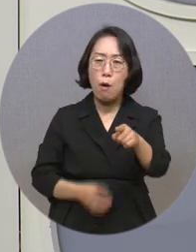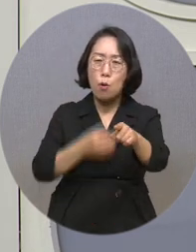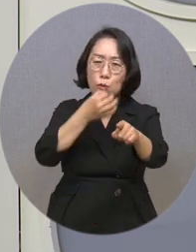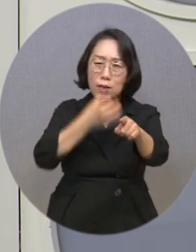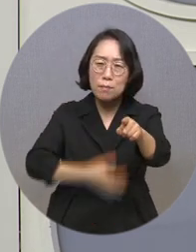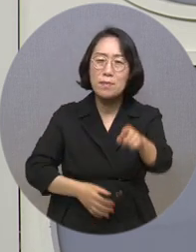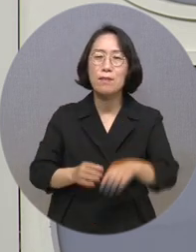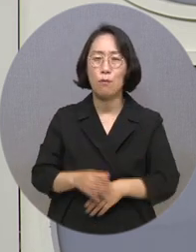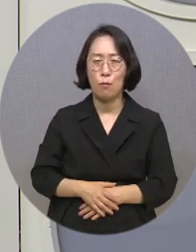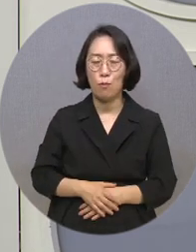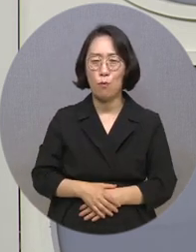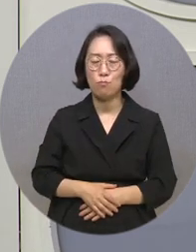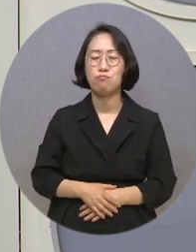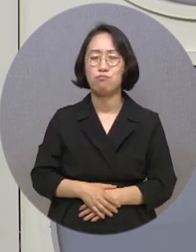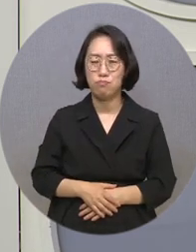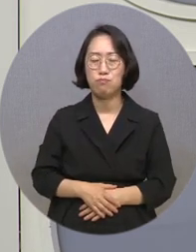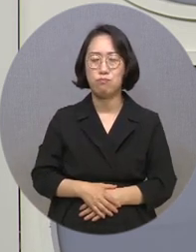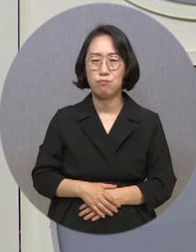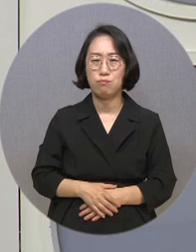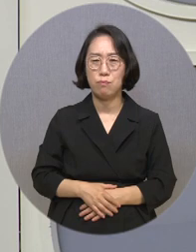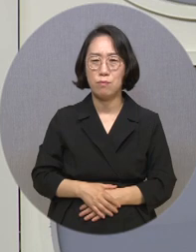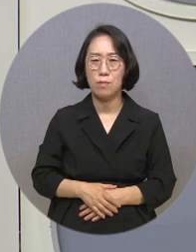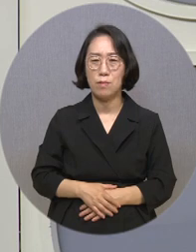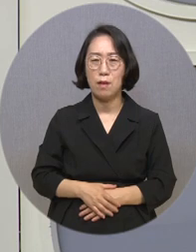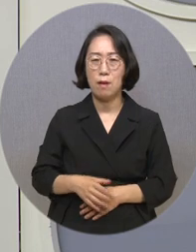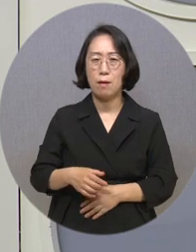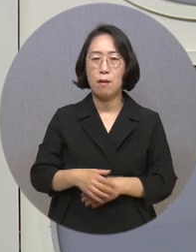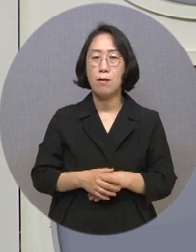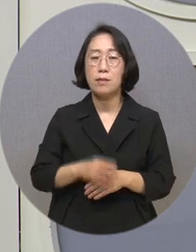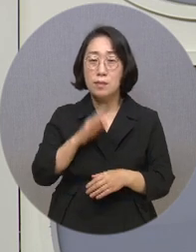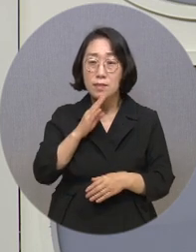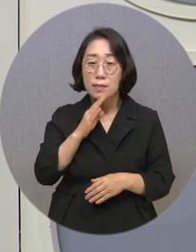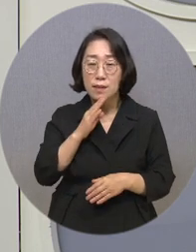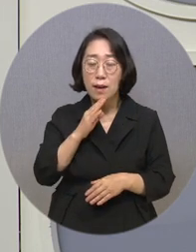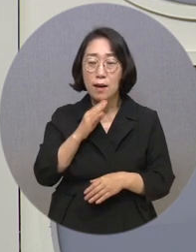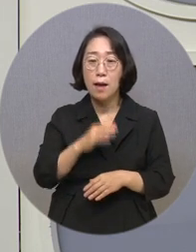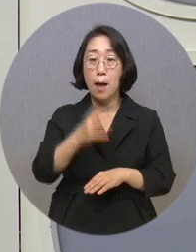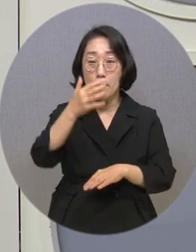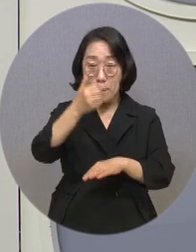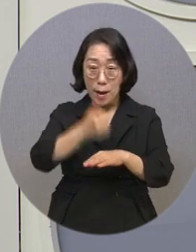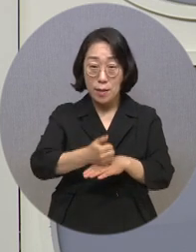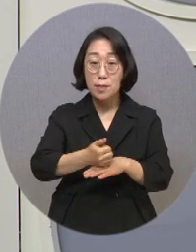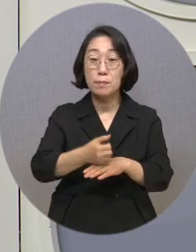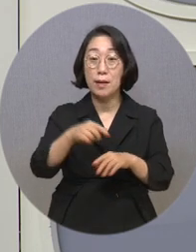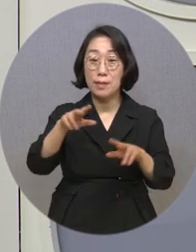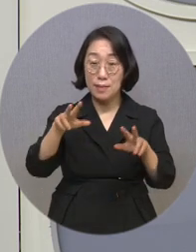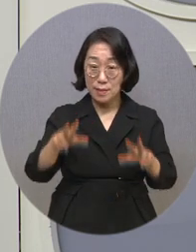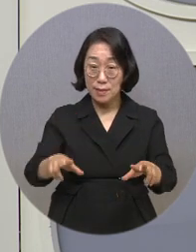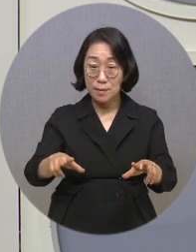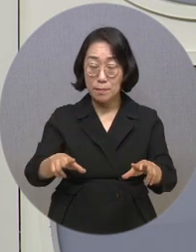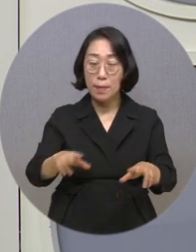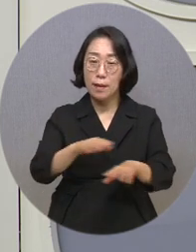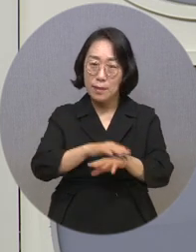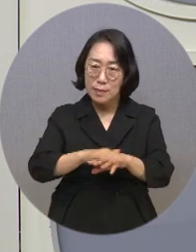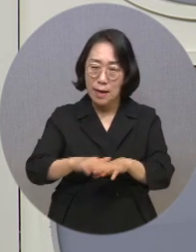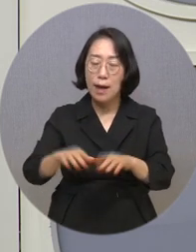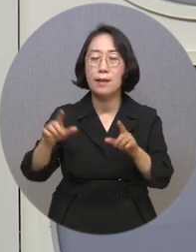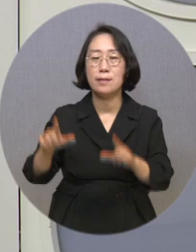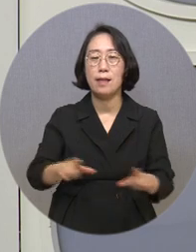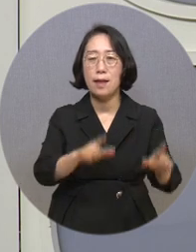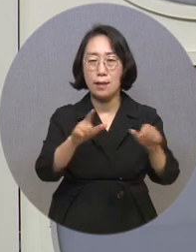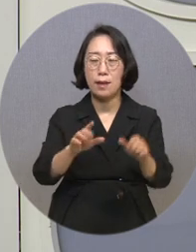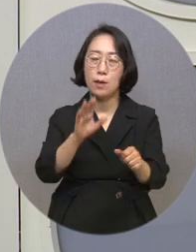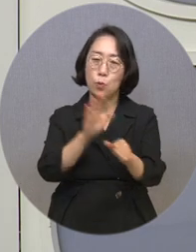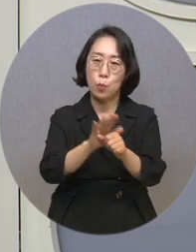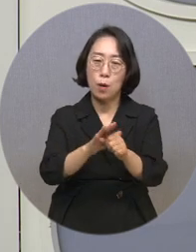네. 그걸 보면서 진짜 이 어르신들은 여기서라도 막 노후를 잘 보내게 해드려야 되겠다는 그런 생각을